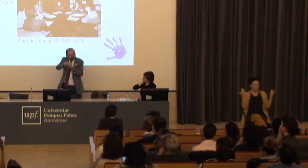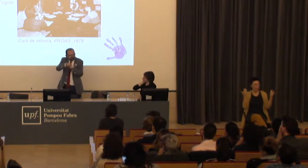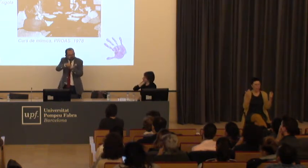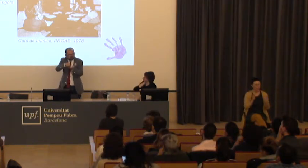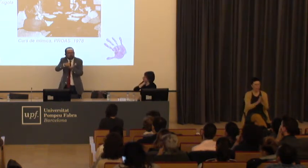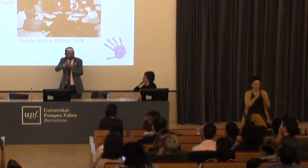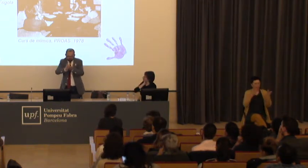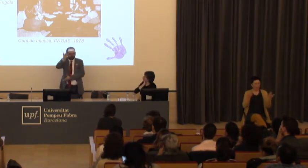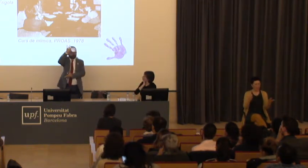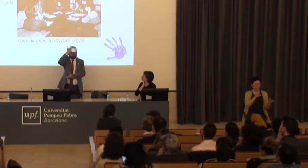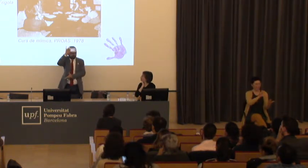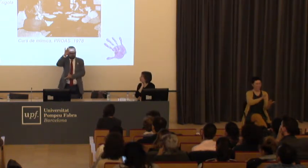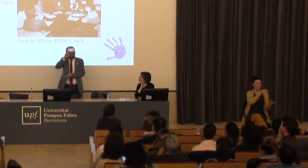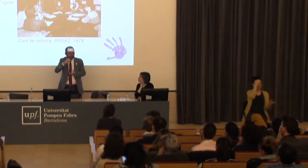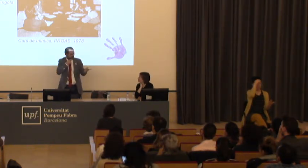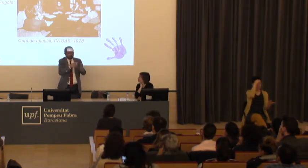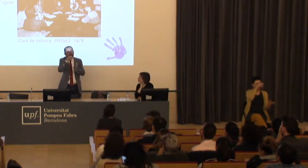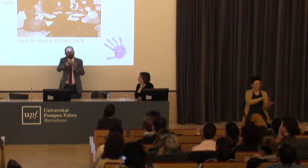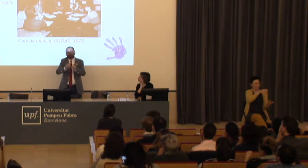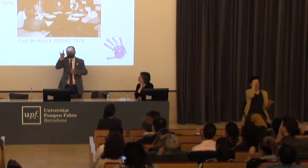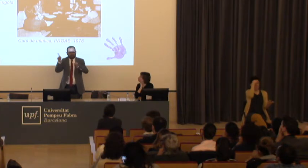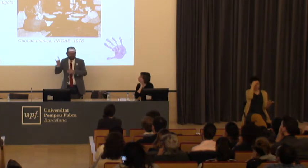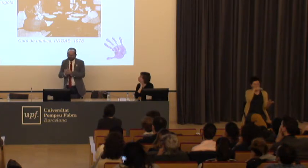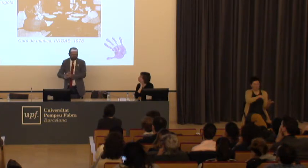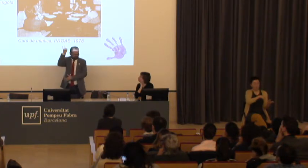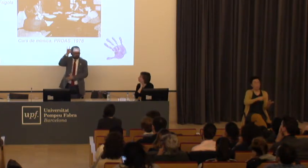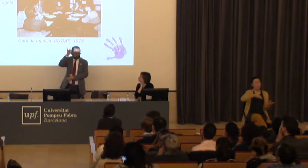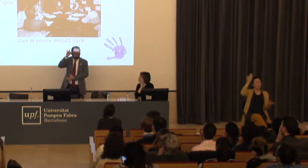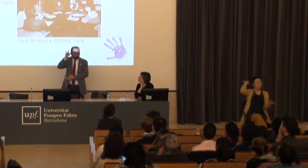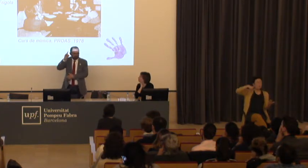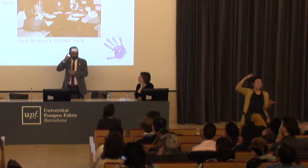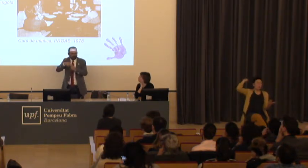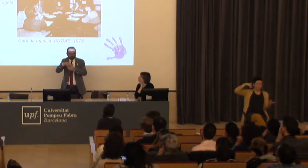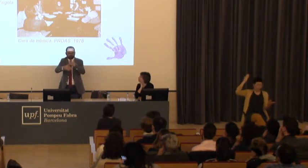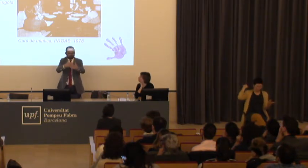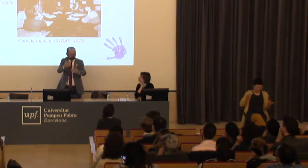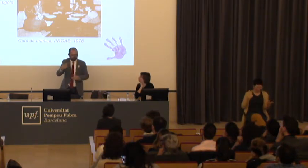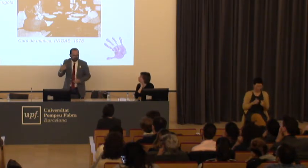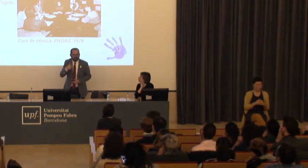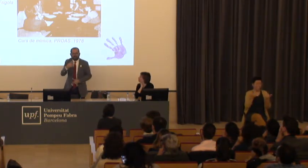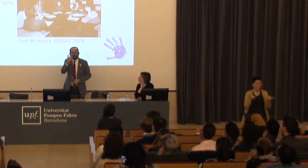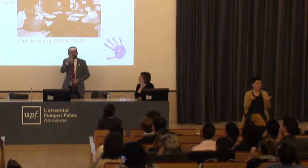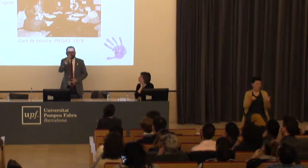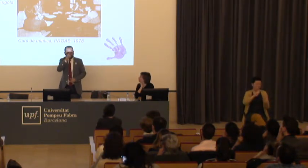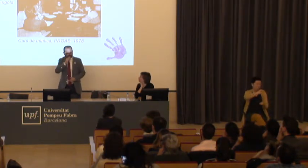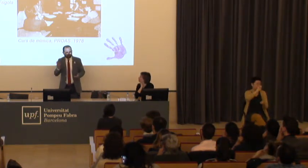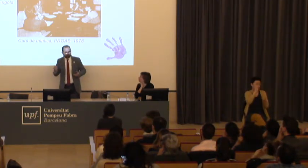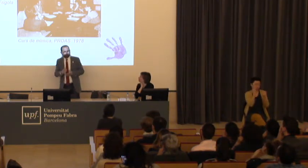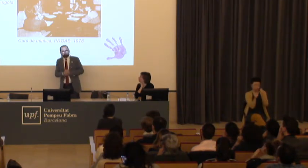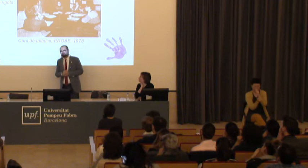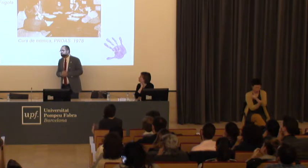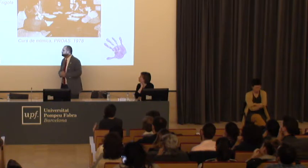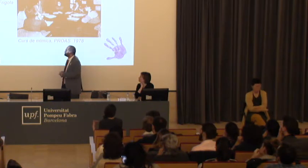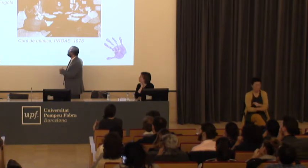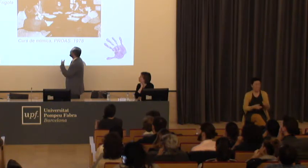d'aquell temps. Però clar, això va ser un punt de partida, realment, per on hem arribat